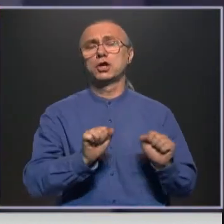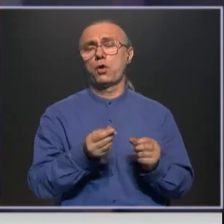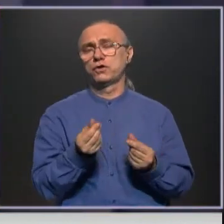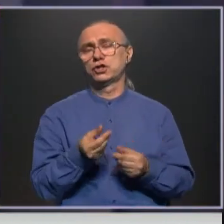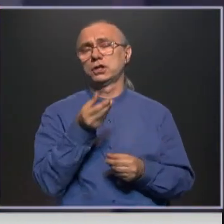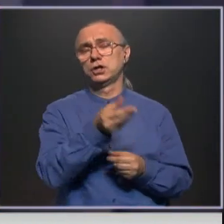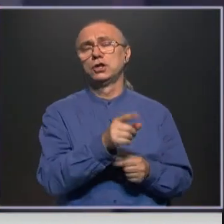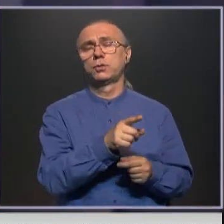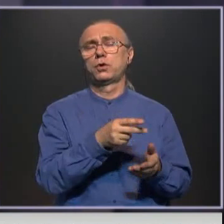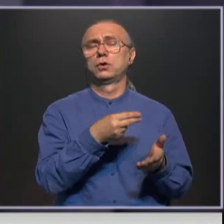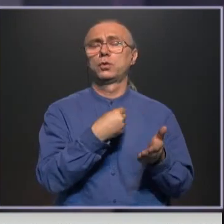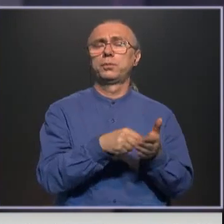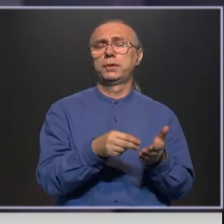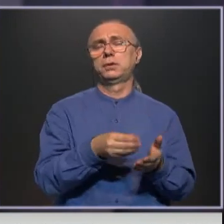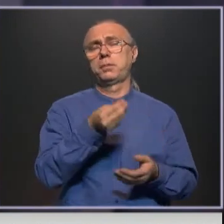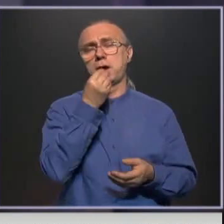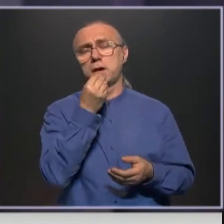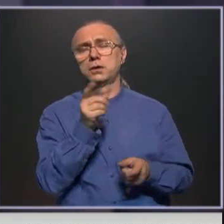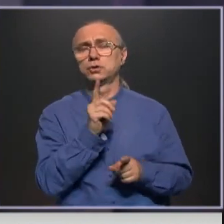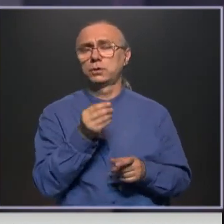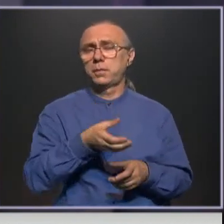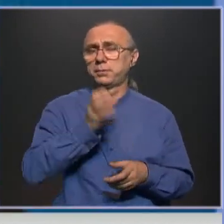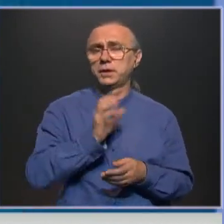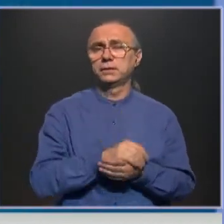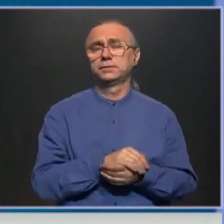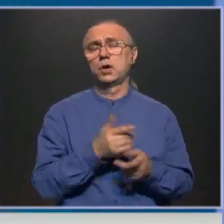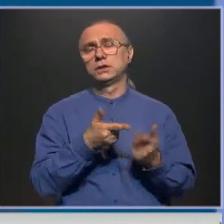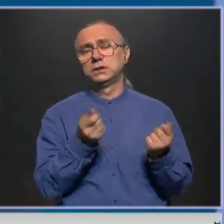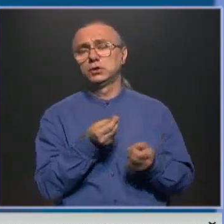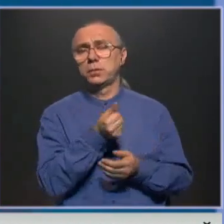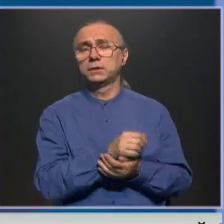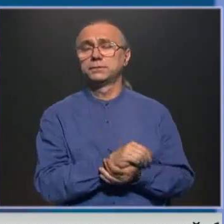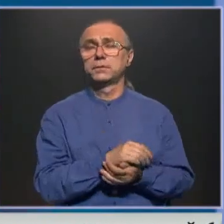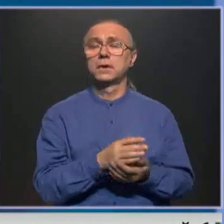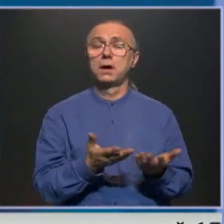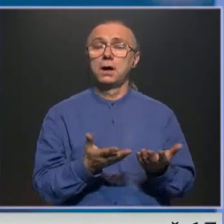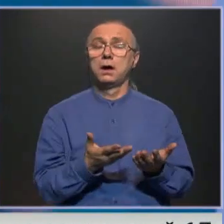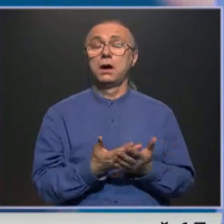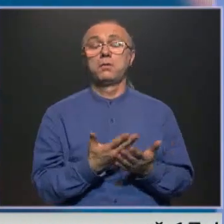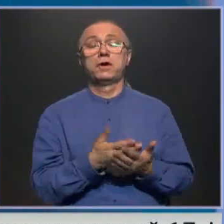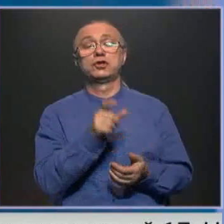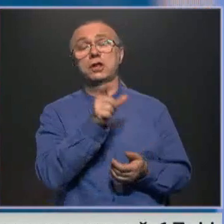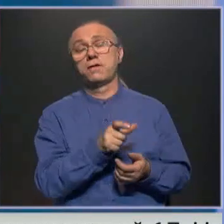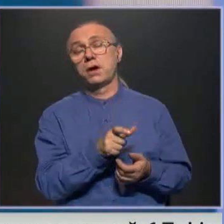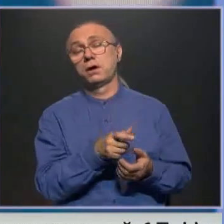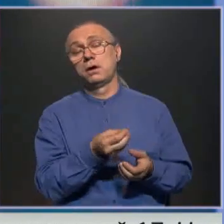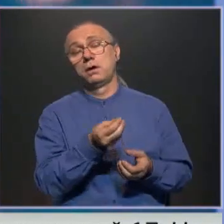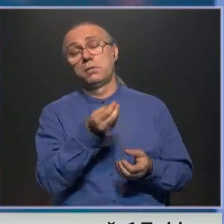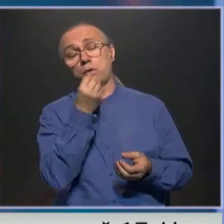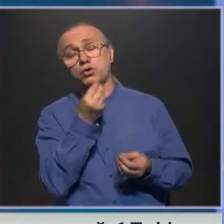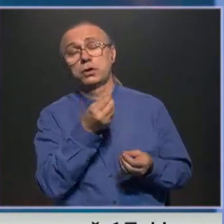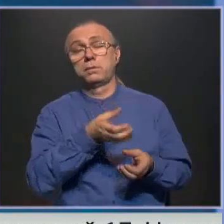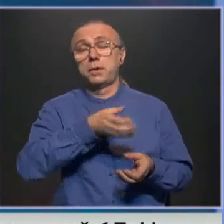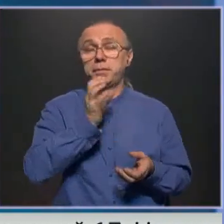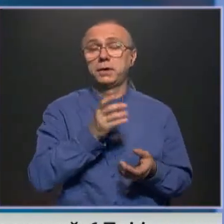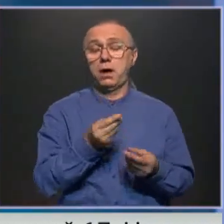тоже купил себе минералочки в гостиничный номер и так далее. Но а у человека раз он вроде поел, минералки купил, а деньги еще остались. Он же не то, что не